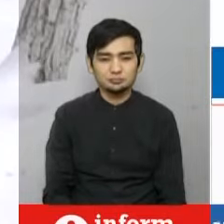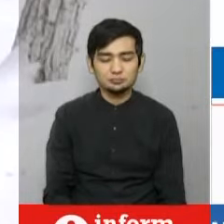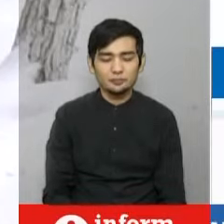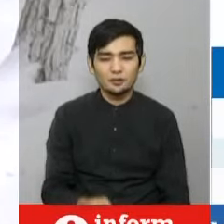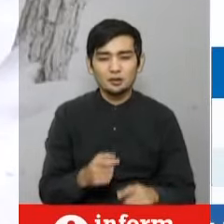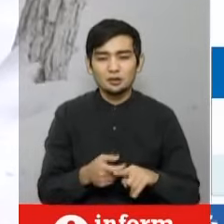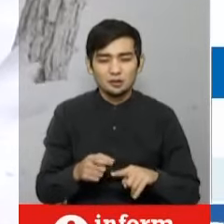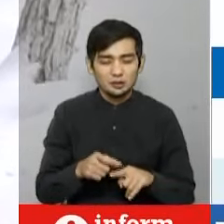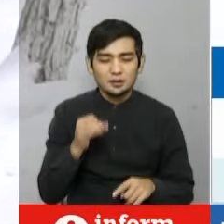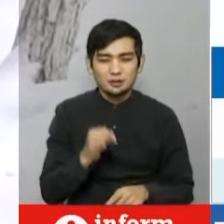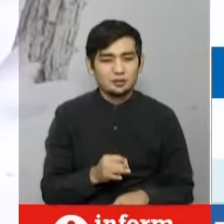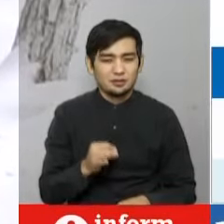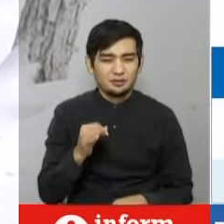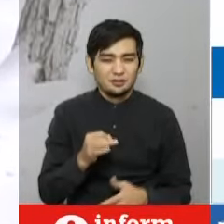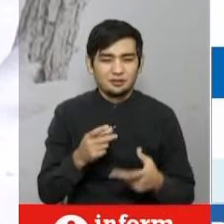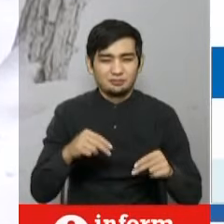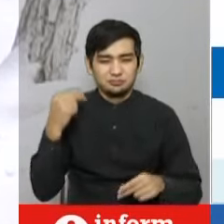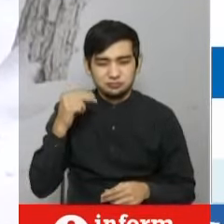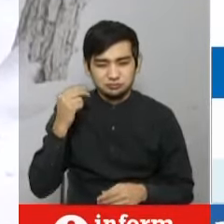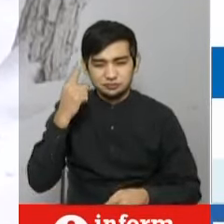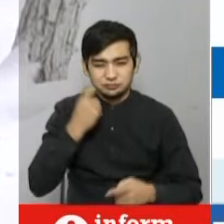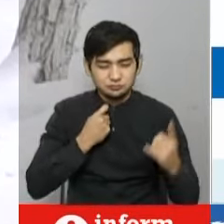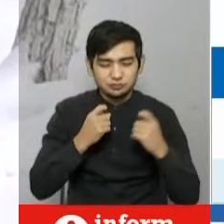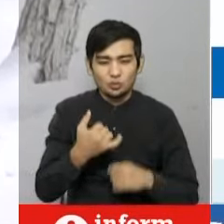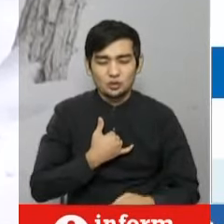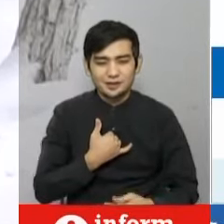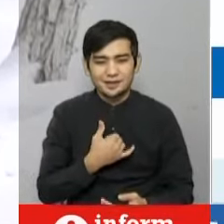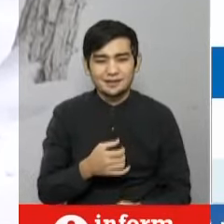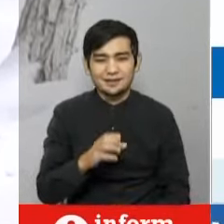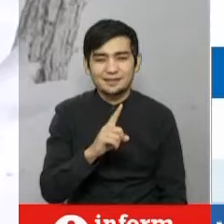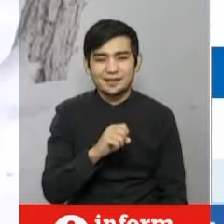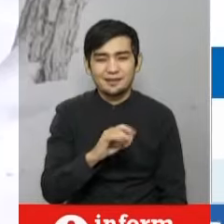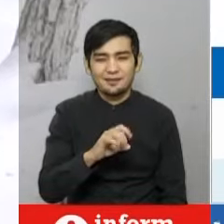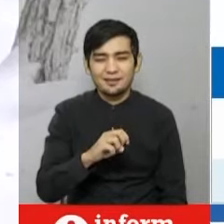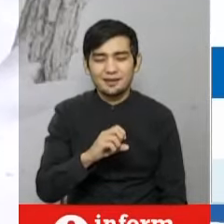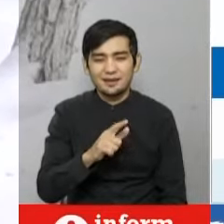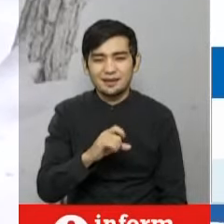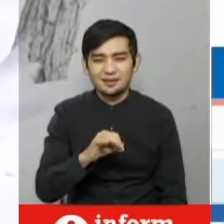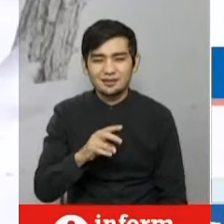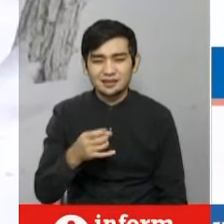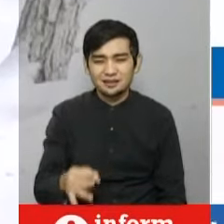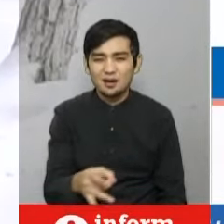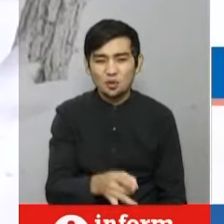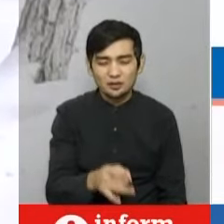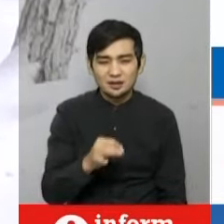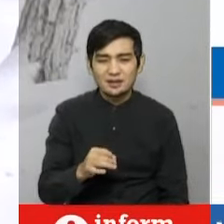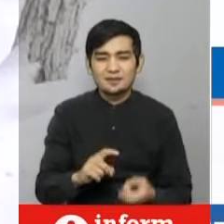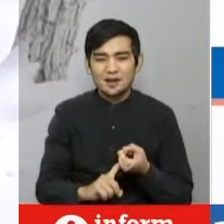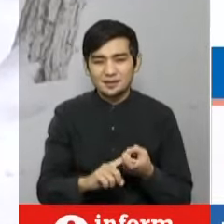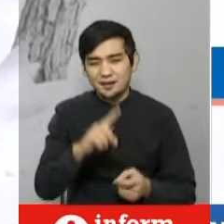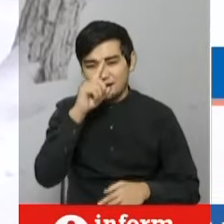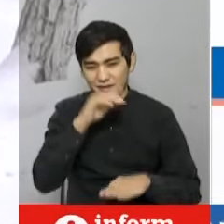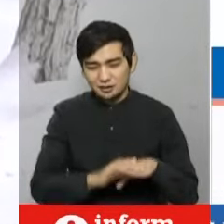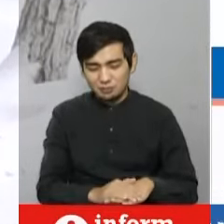Особенно вот сигналы поступают у нас по Зелендинскому району. Мы держим связь и с акиматом